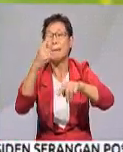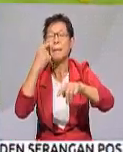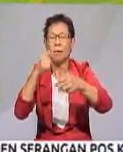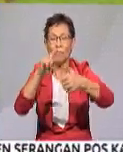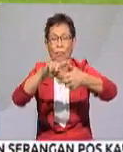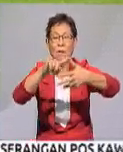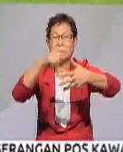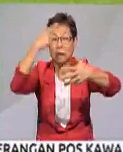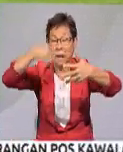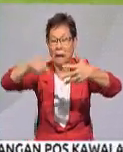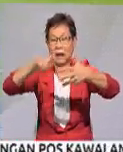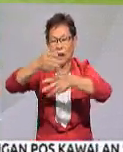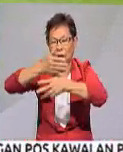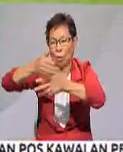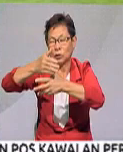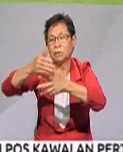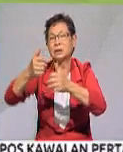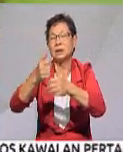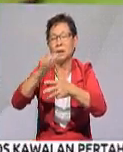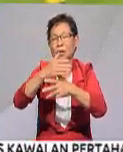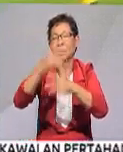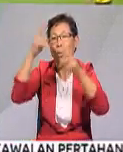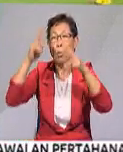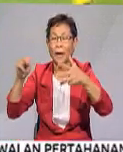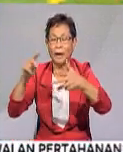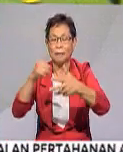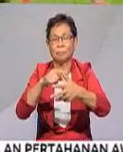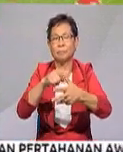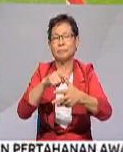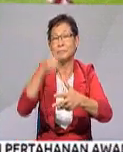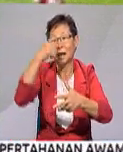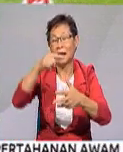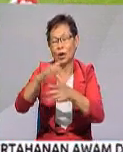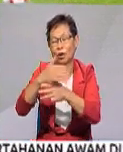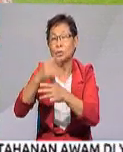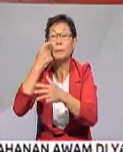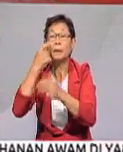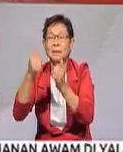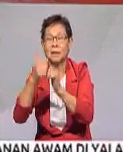Thailand yang berkongsi mata dengan Vietnam.